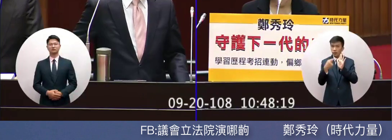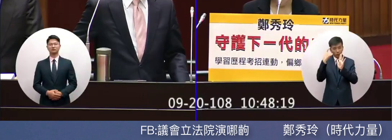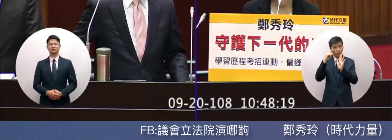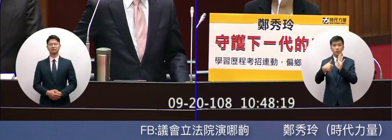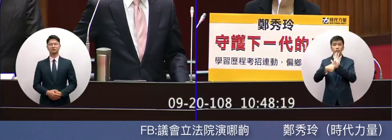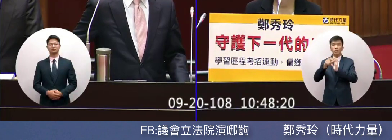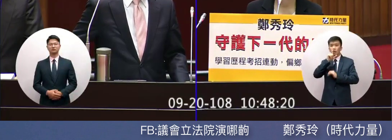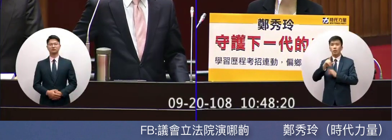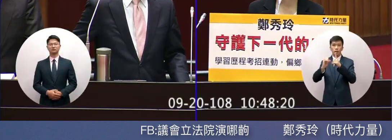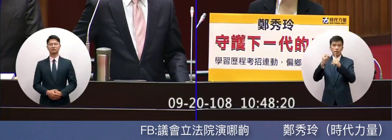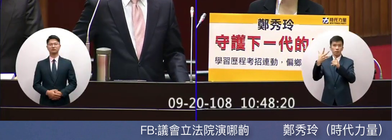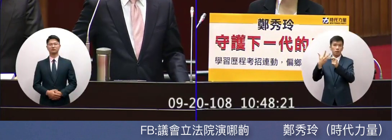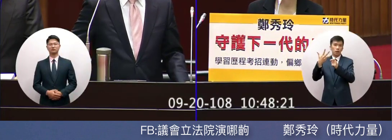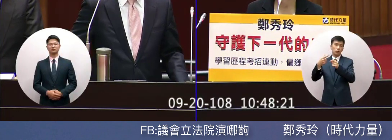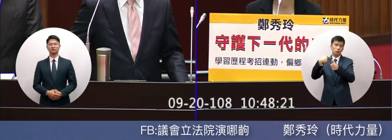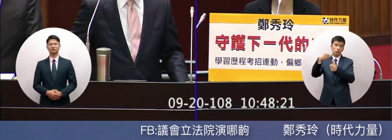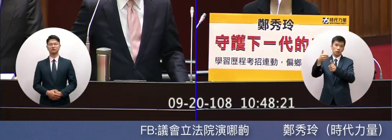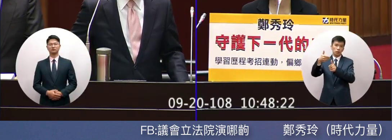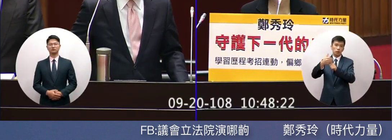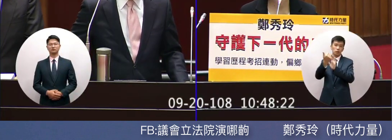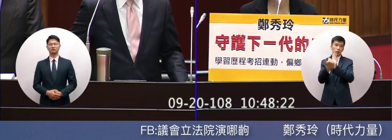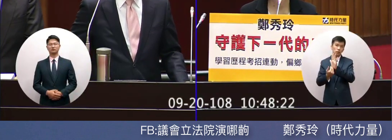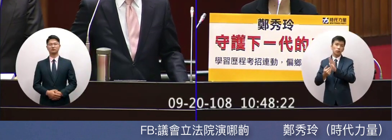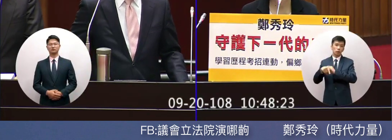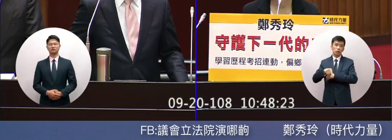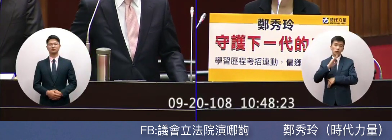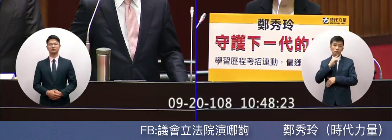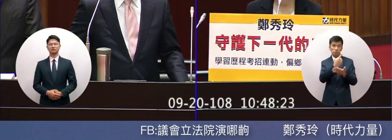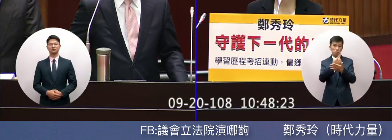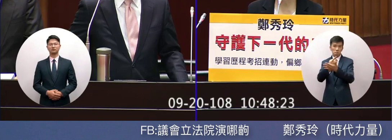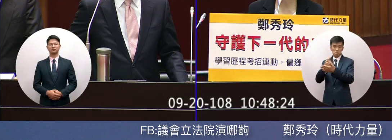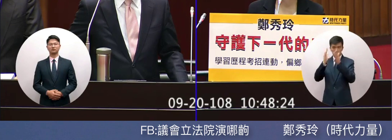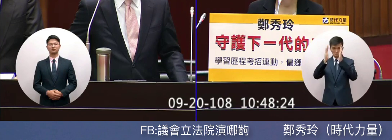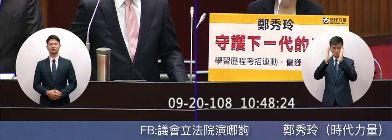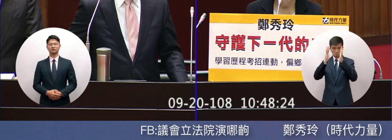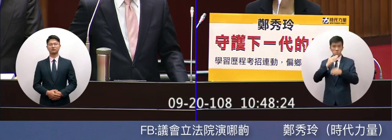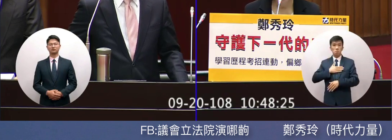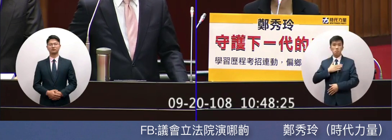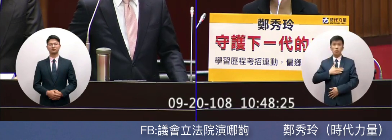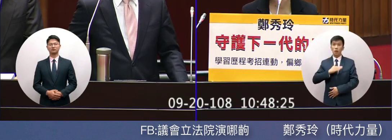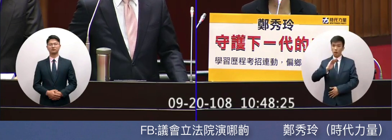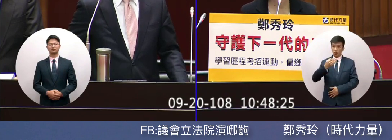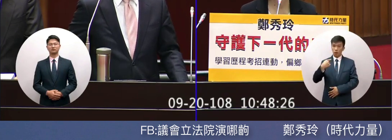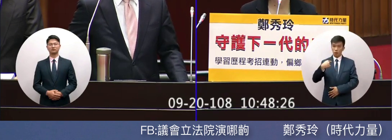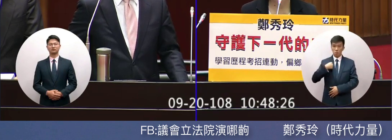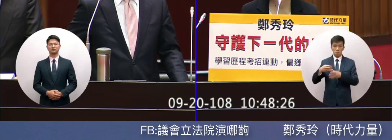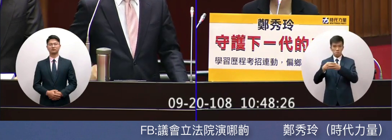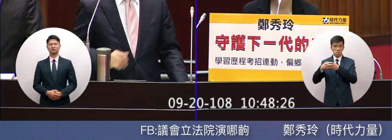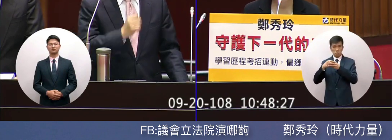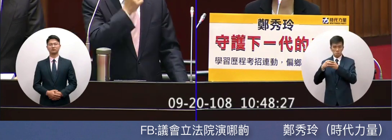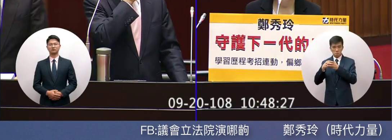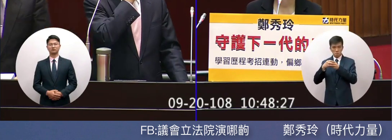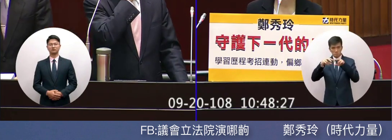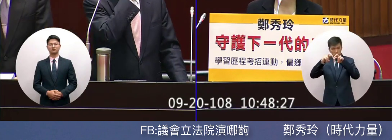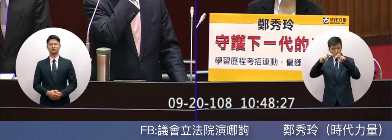纲。那我们其实非常的肯定啊，肯定大家的努力，但是经过我们团队深入的调查